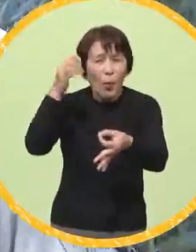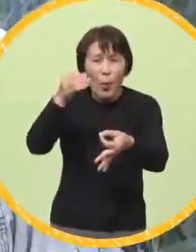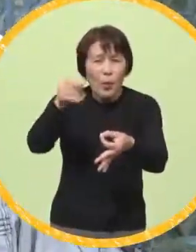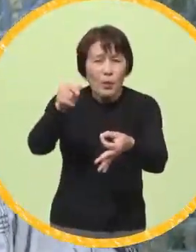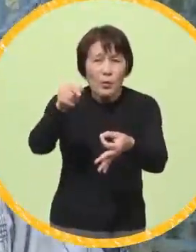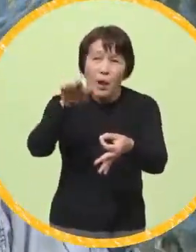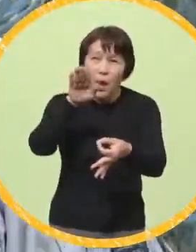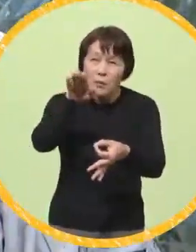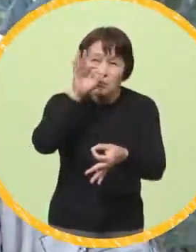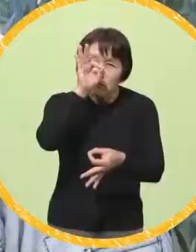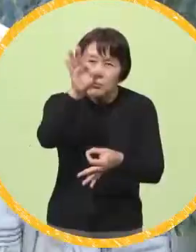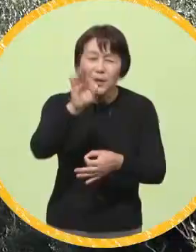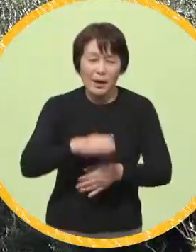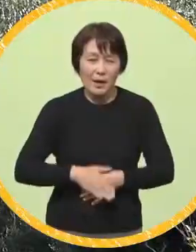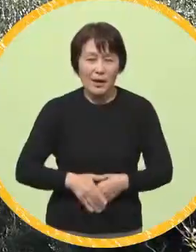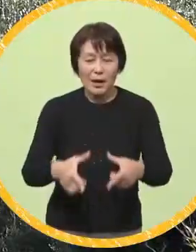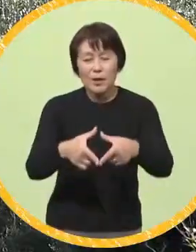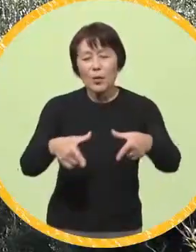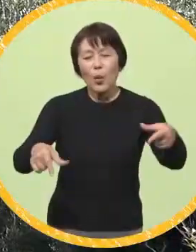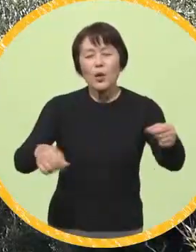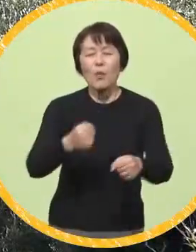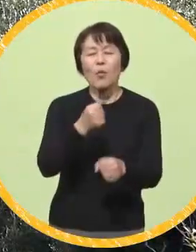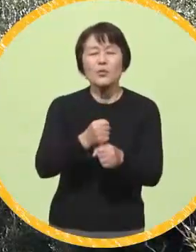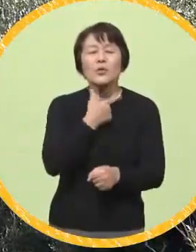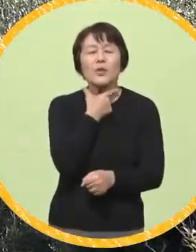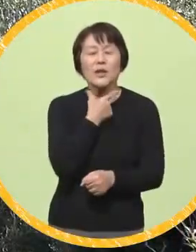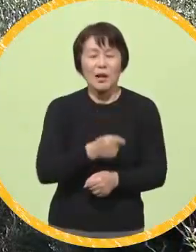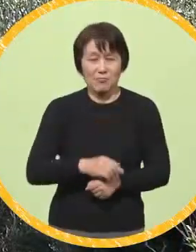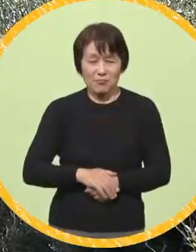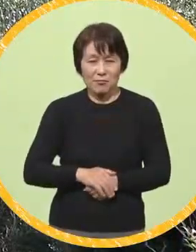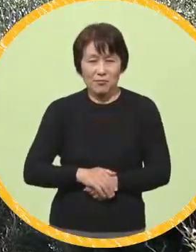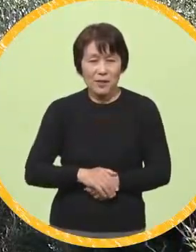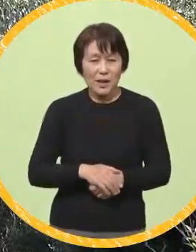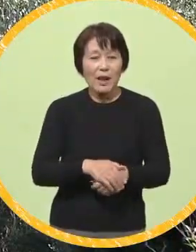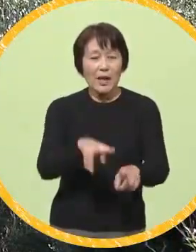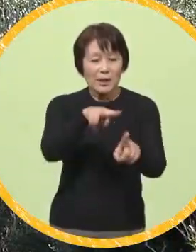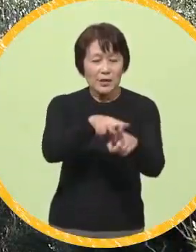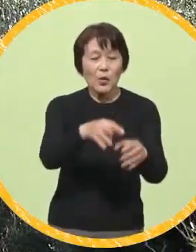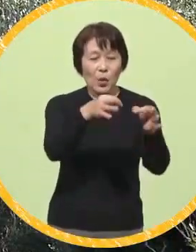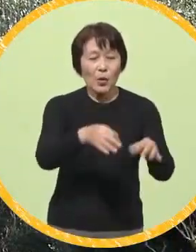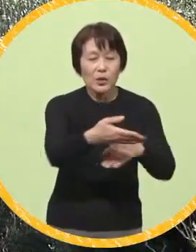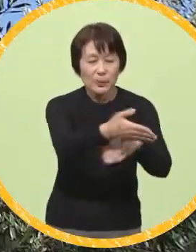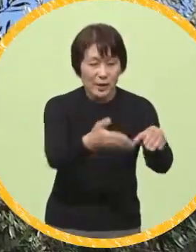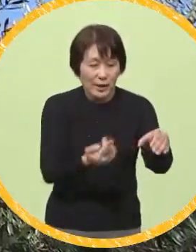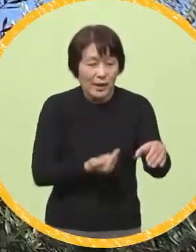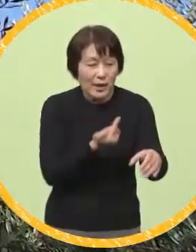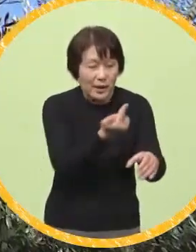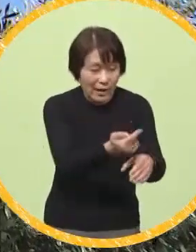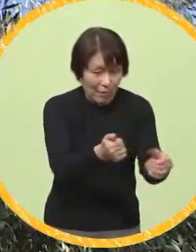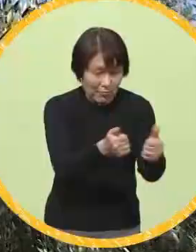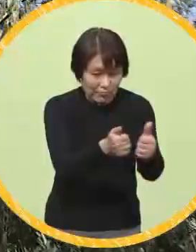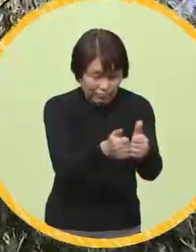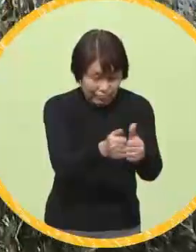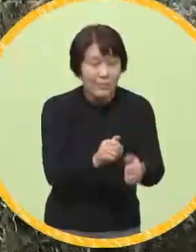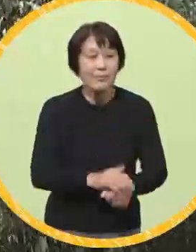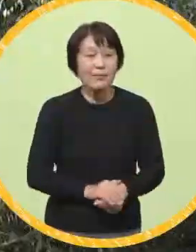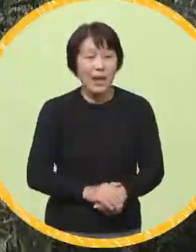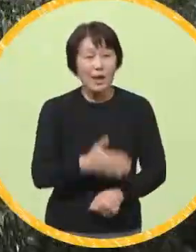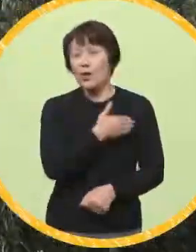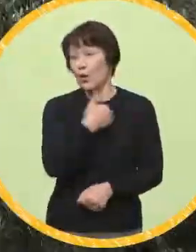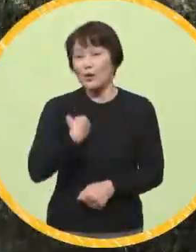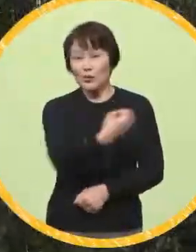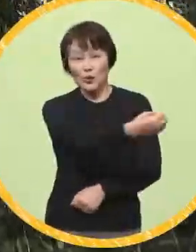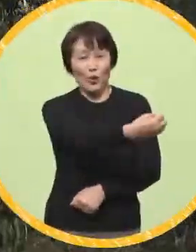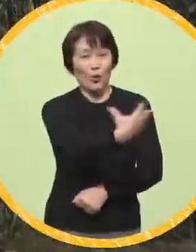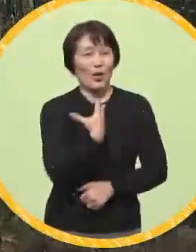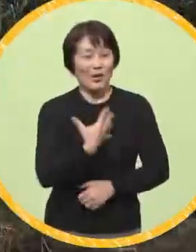てるのを見て、で日本でもできないかっていうのを小豆島に行って、で小豆島の人が、二度目だったらできますよって